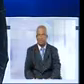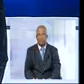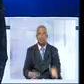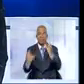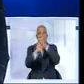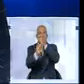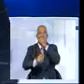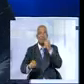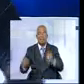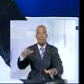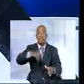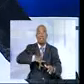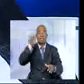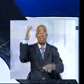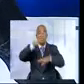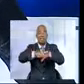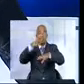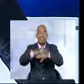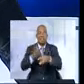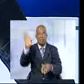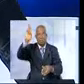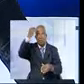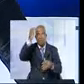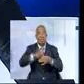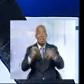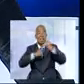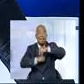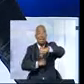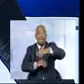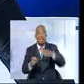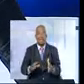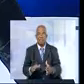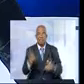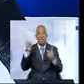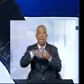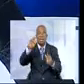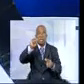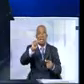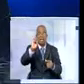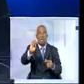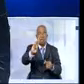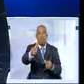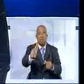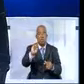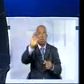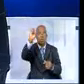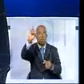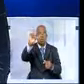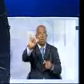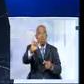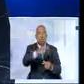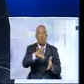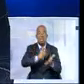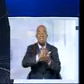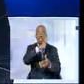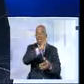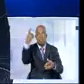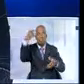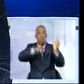Campagne de sensibilisation du ministre de la Défense, Paul Kofi Kofi, à Toumoudi et Yamsoukro. C'est dans le cadre d'une mission